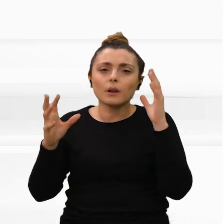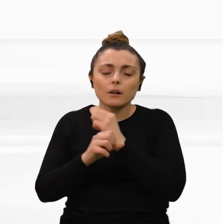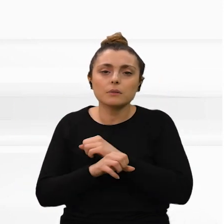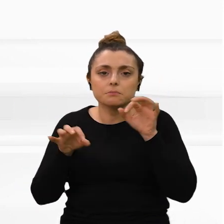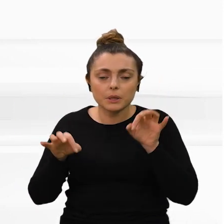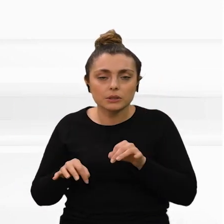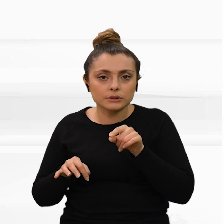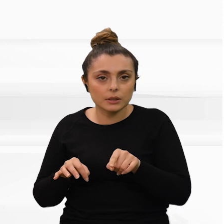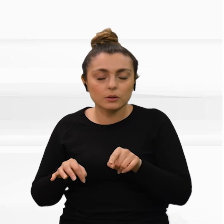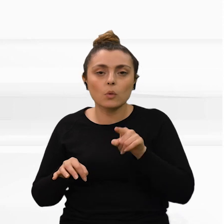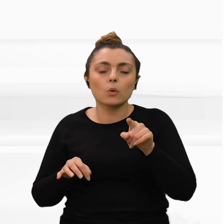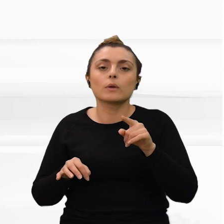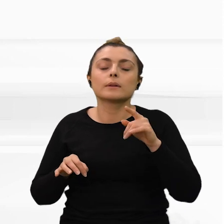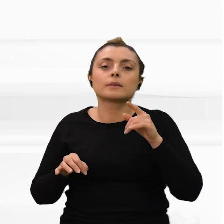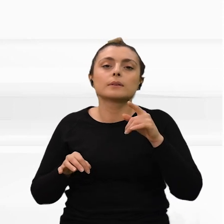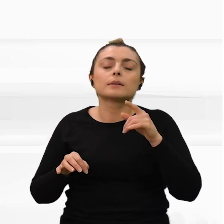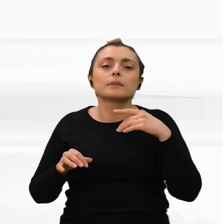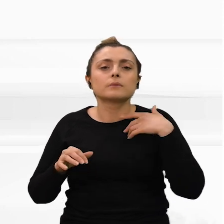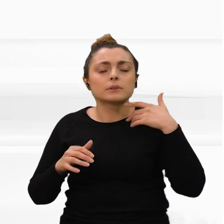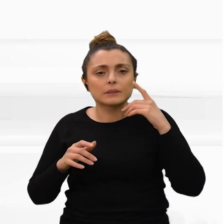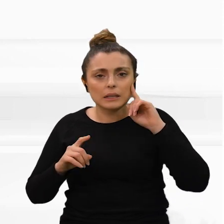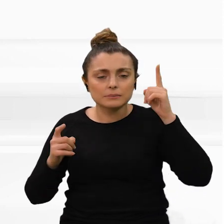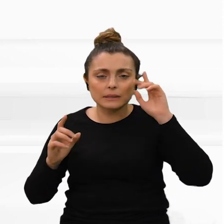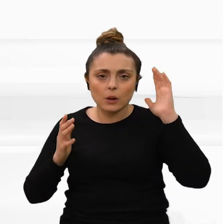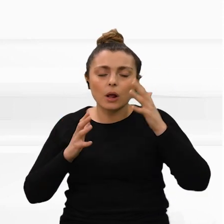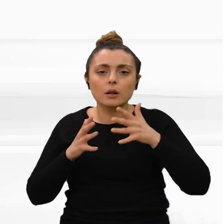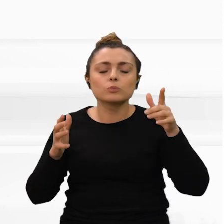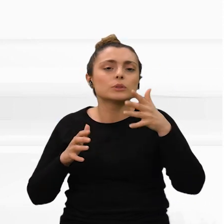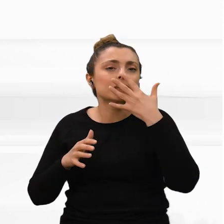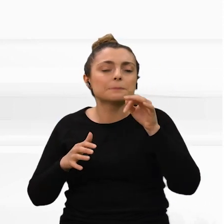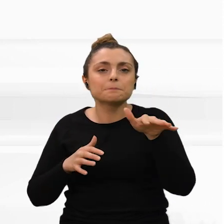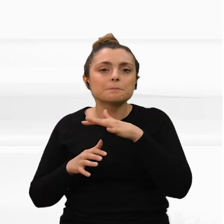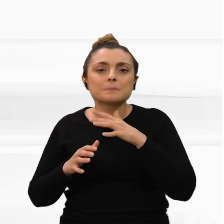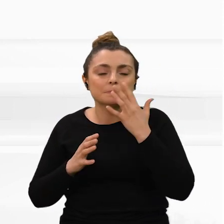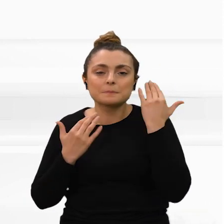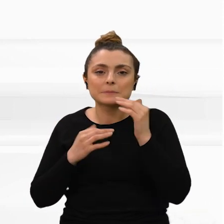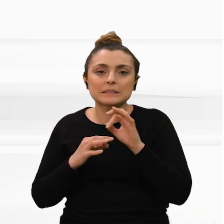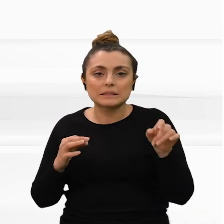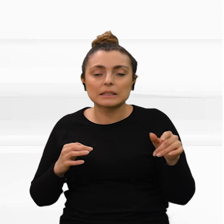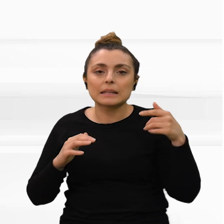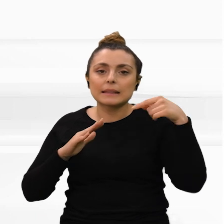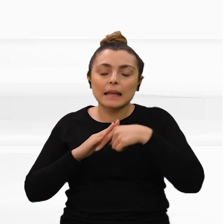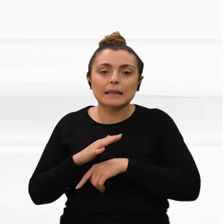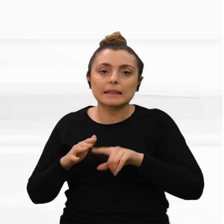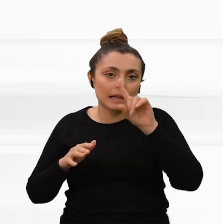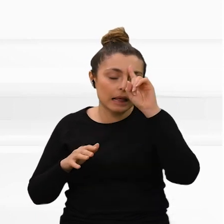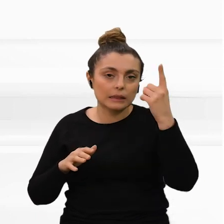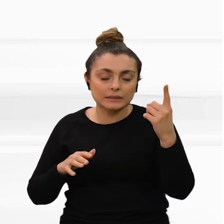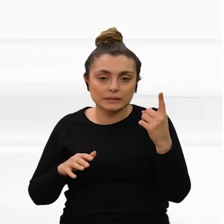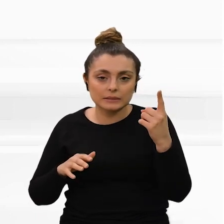karanlığında başlayan o derin Yalnızlığım giderek artıyor Bu koyu kimsesizliğin bakın derin